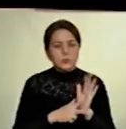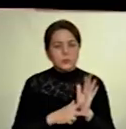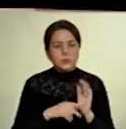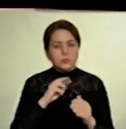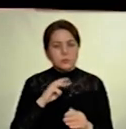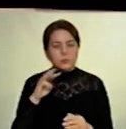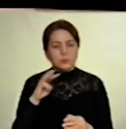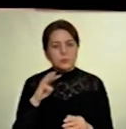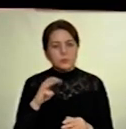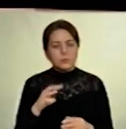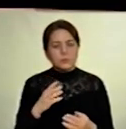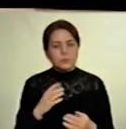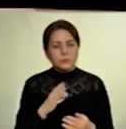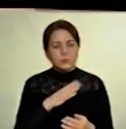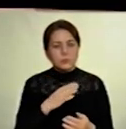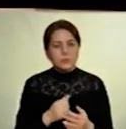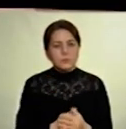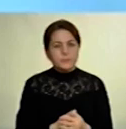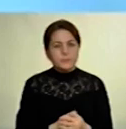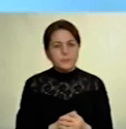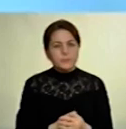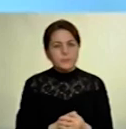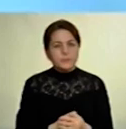17.188 mm'ni tashkil qilar ekan.